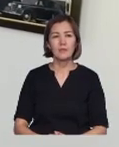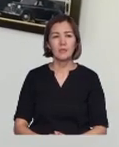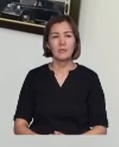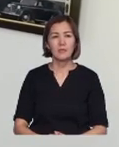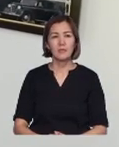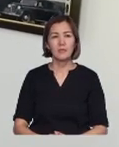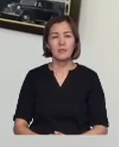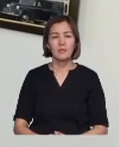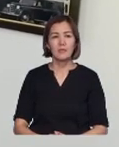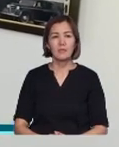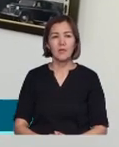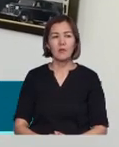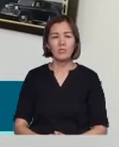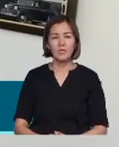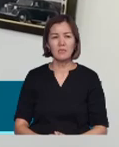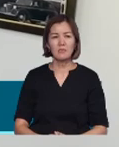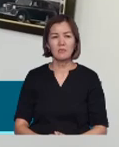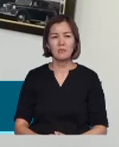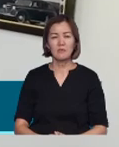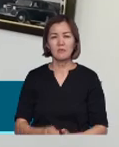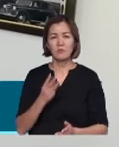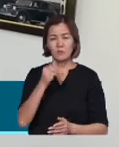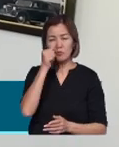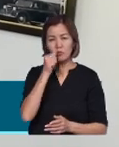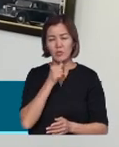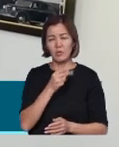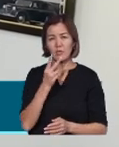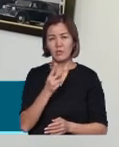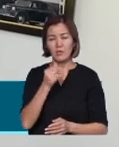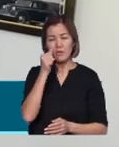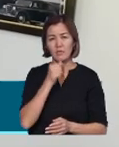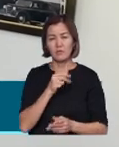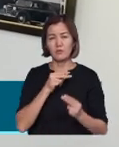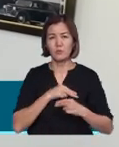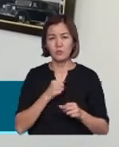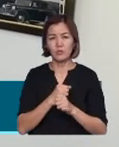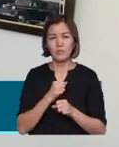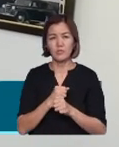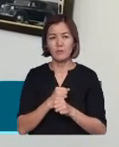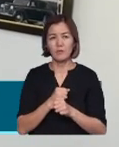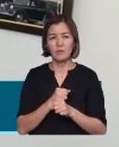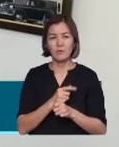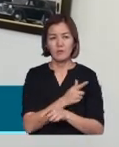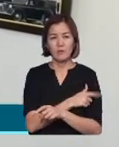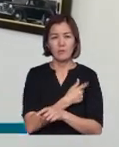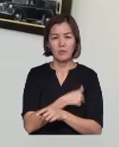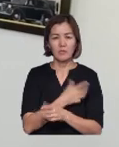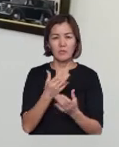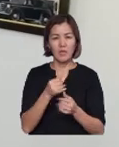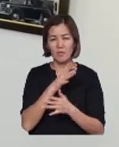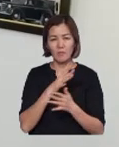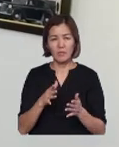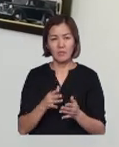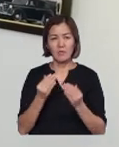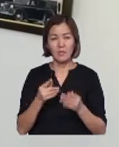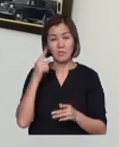Адам да жұмысқа кіріп жатқан жігіттер бар бізде. Шай, екі ай істеп, олар қазір медицинасын ала алмайды. Ақасы біз қазір